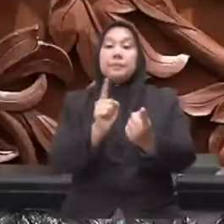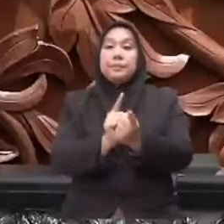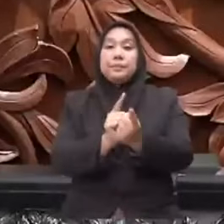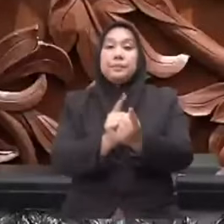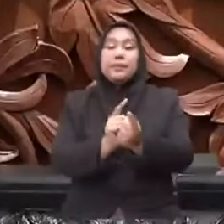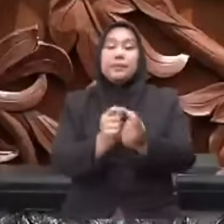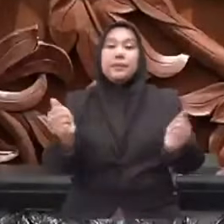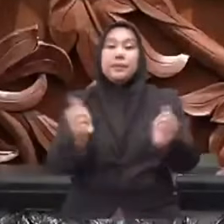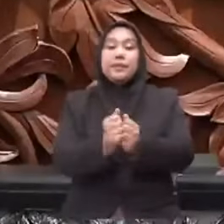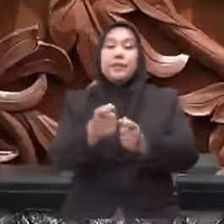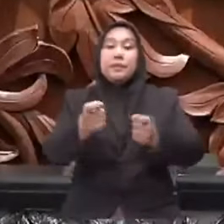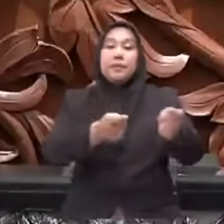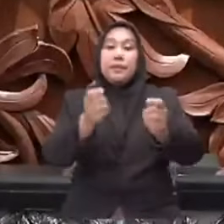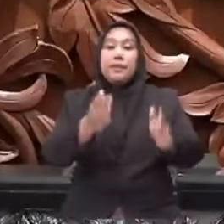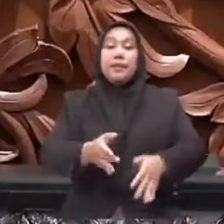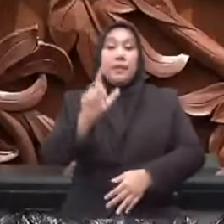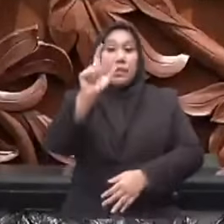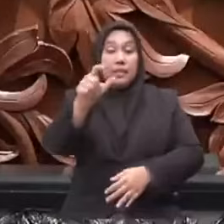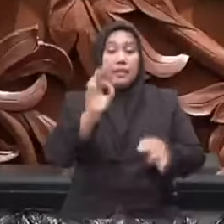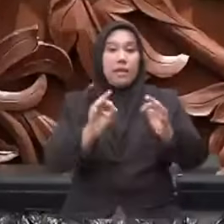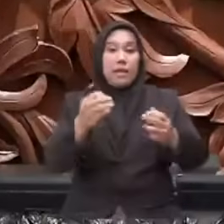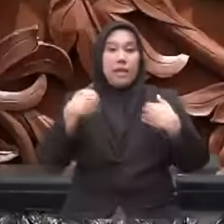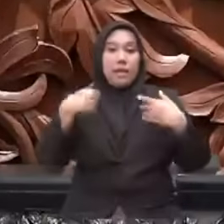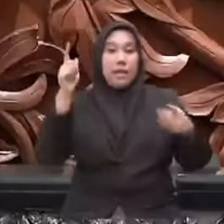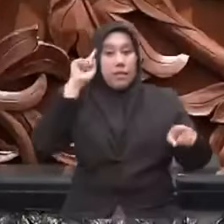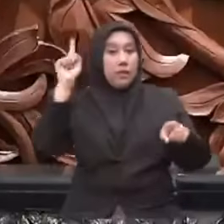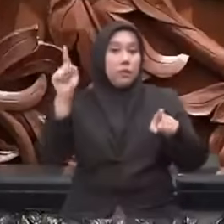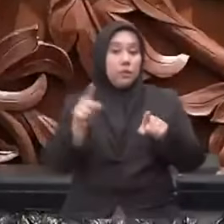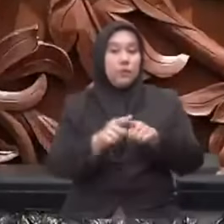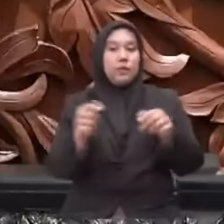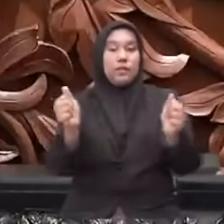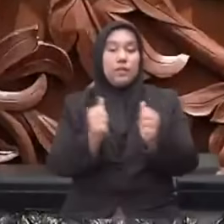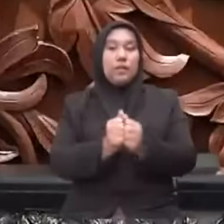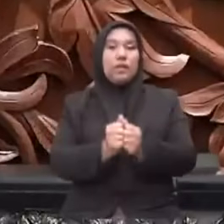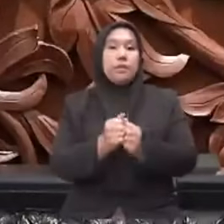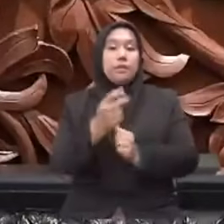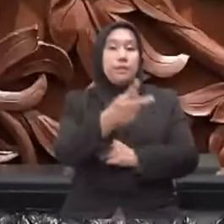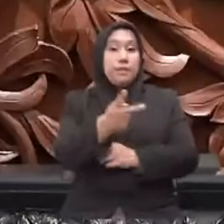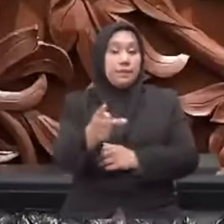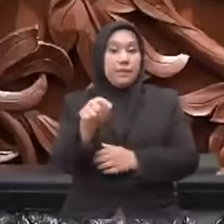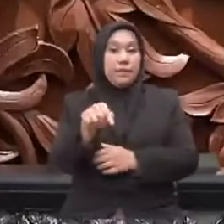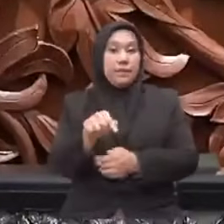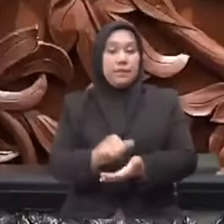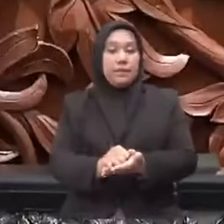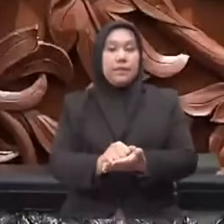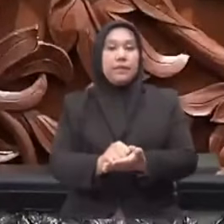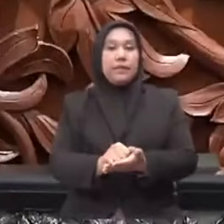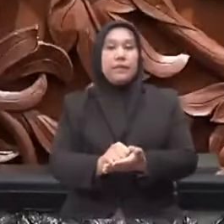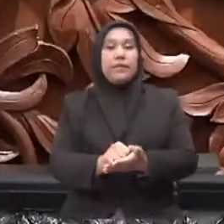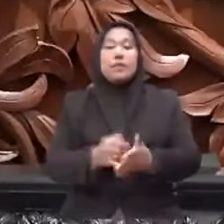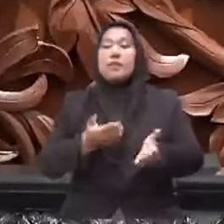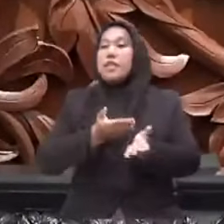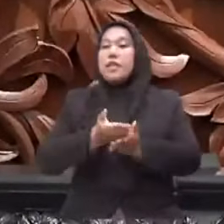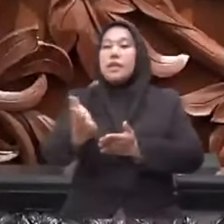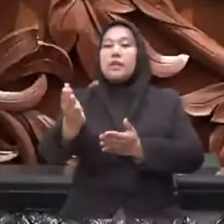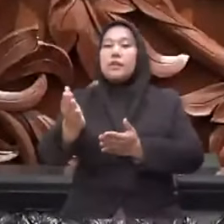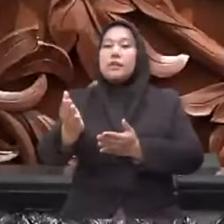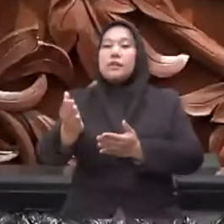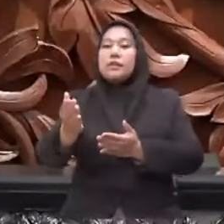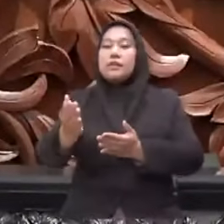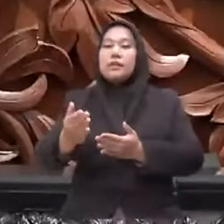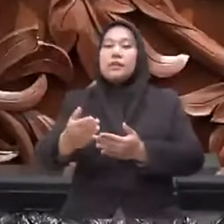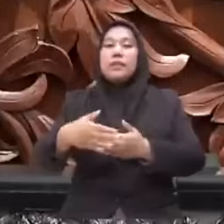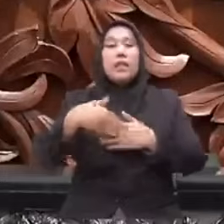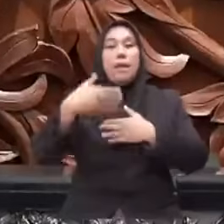Ya, dan jika bersetuju, pihak kita usulkan supaya benda ini terus selepas 7:30 malam. Ya. Pasal